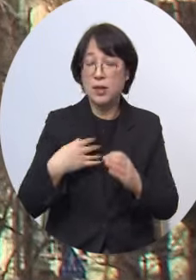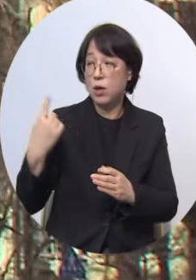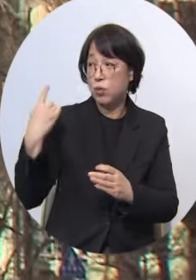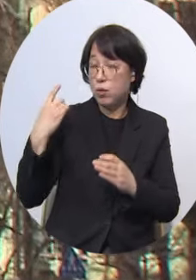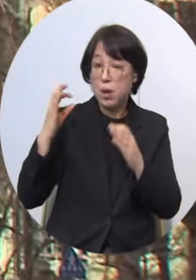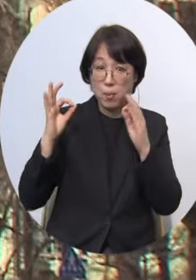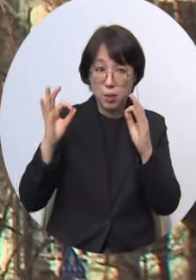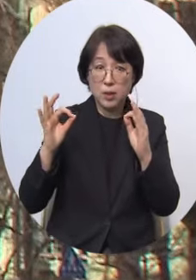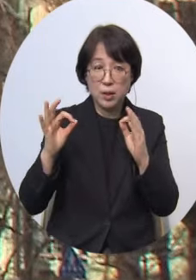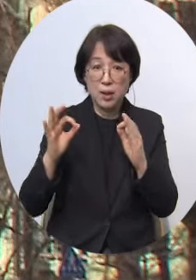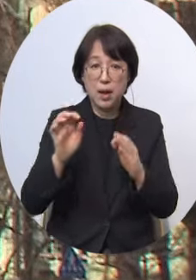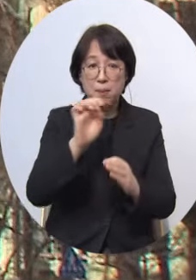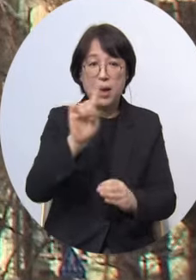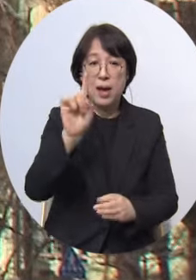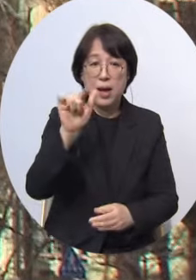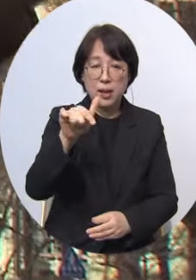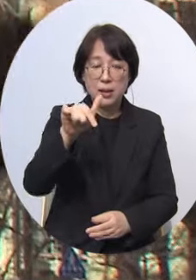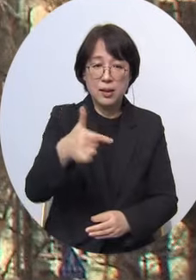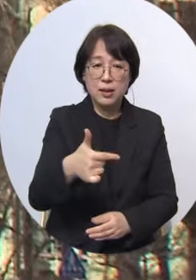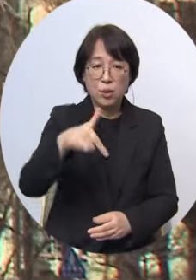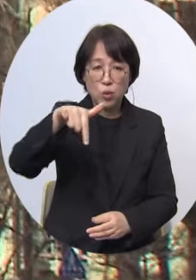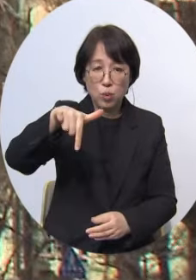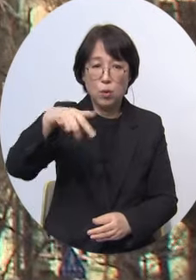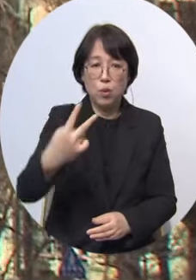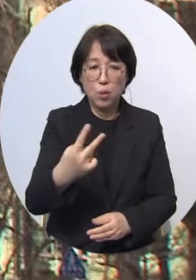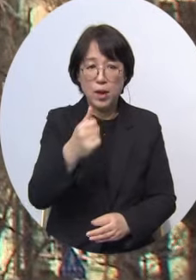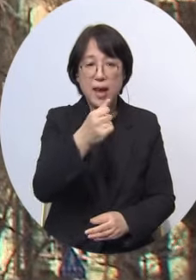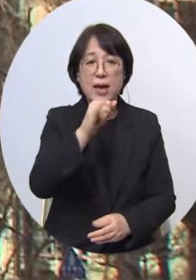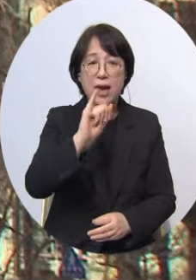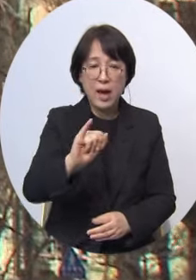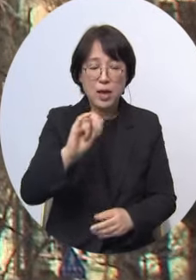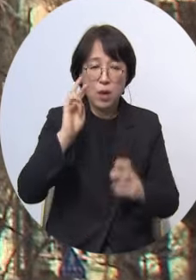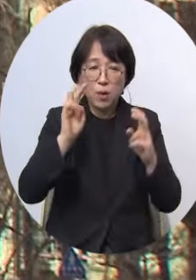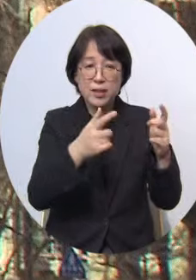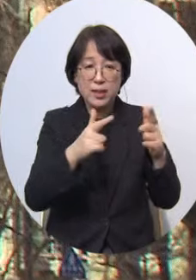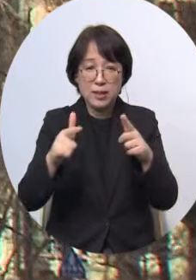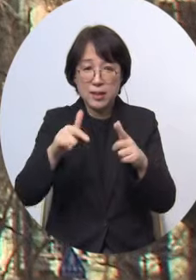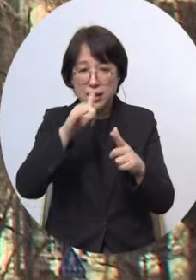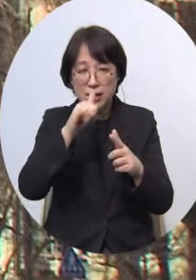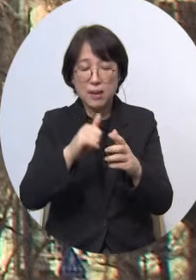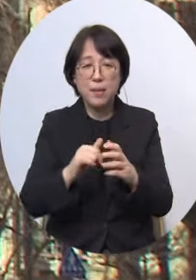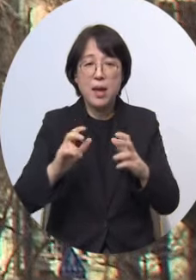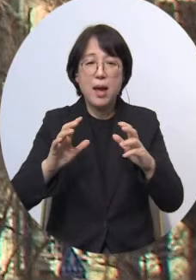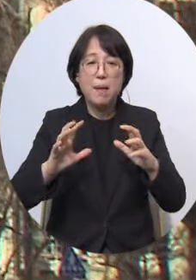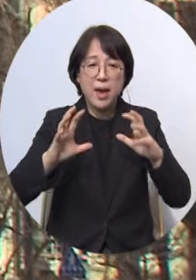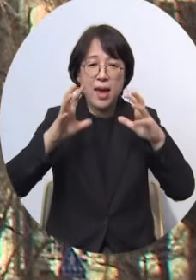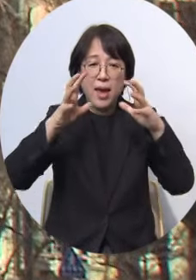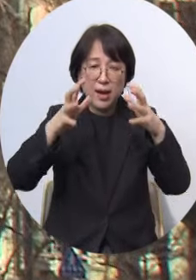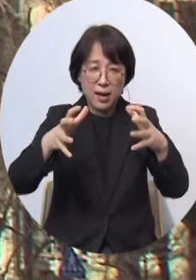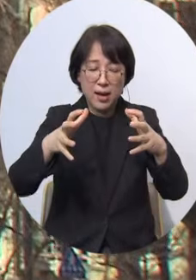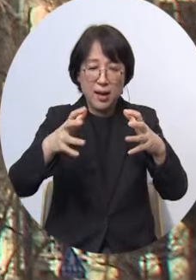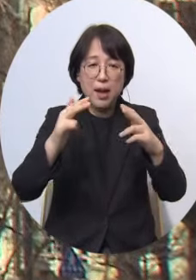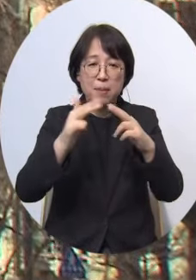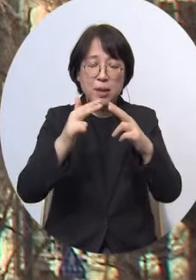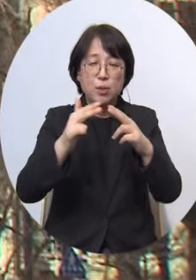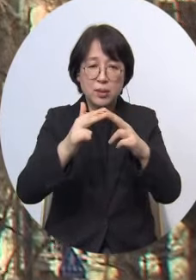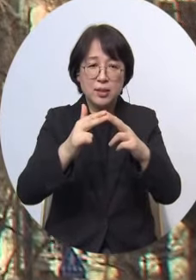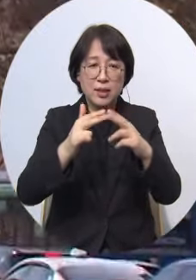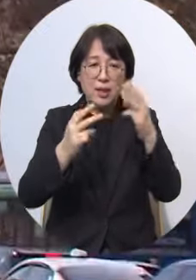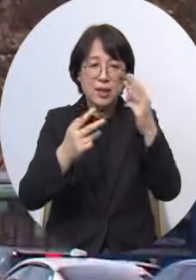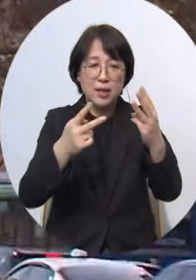곳은 판교의 AI 반도체 기업 등이 있는 곳인데요. 이곳처럼 메가 클러스터 내 3대 반도체 거점을